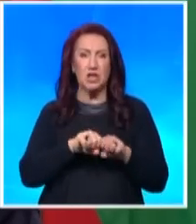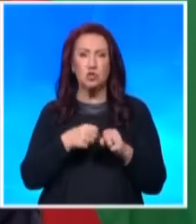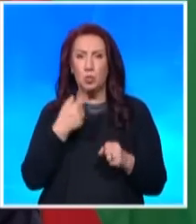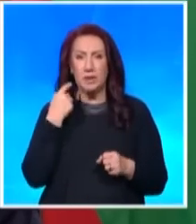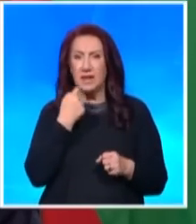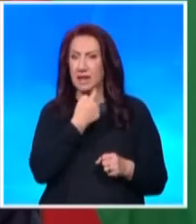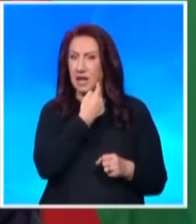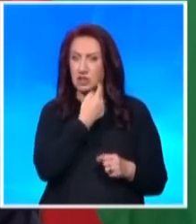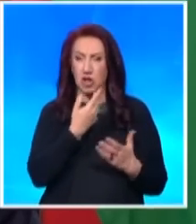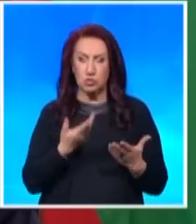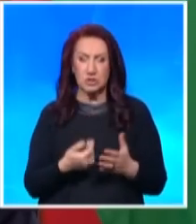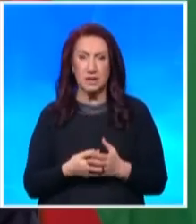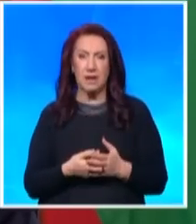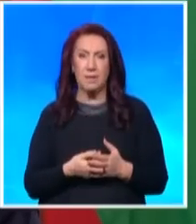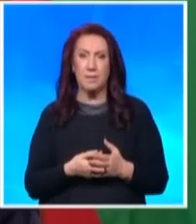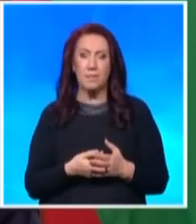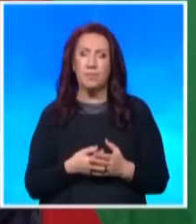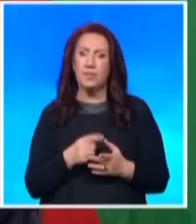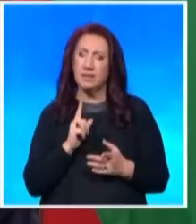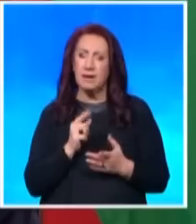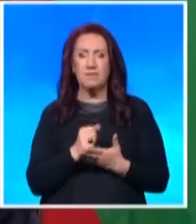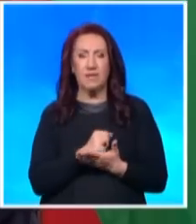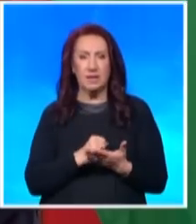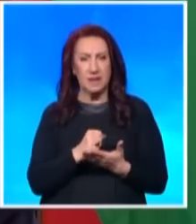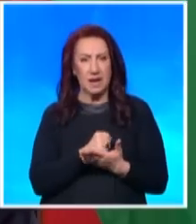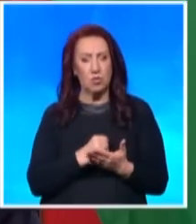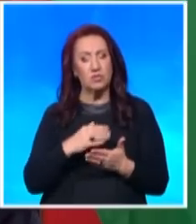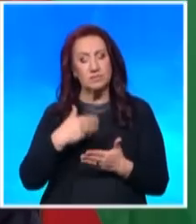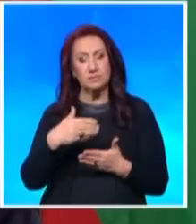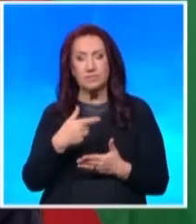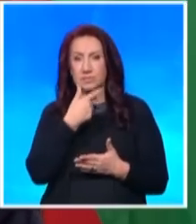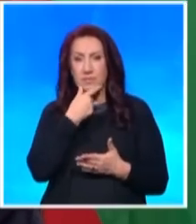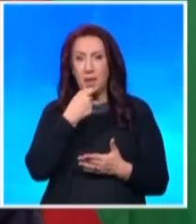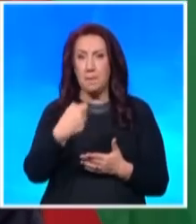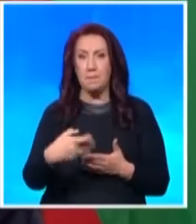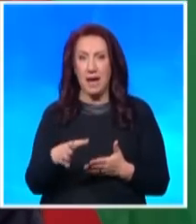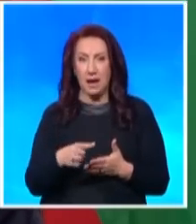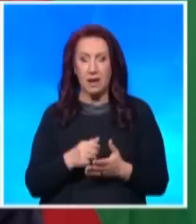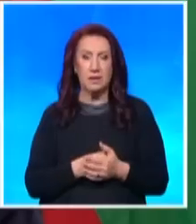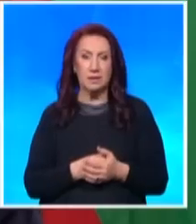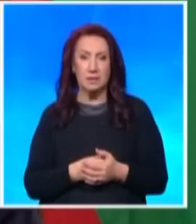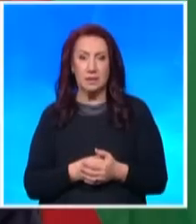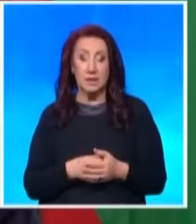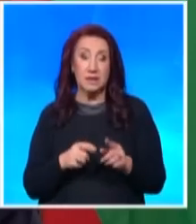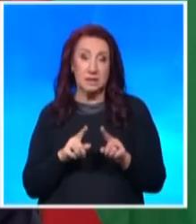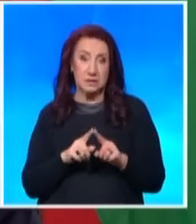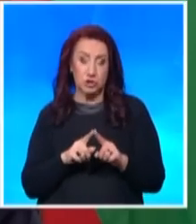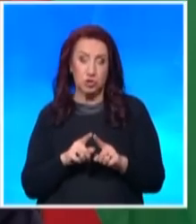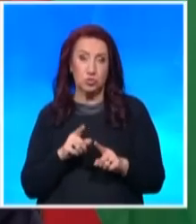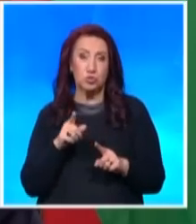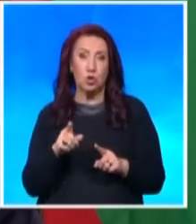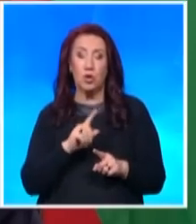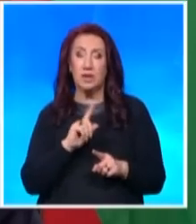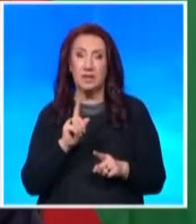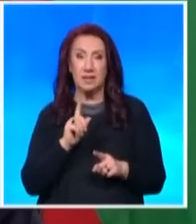челюстта, които трябва да бъдат премахнати, след това извадени. Освен това, той не следва да се